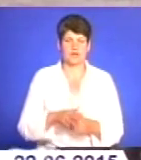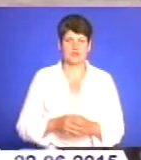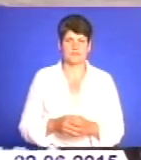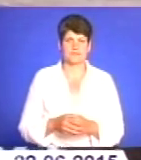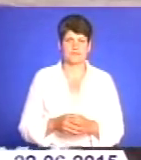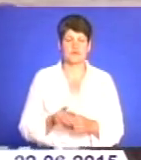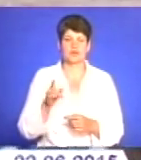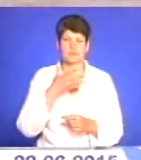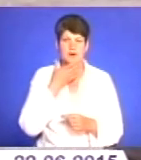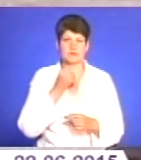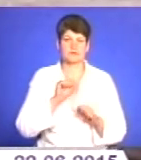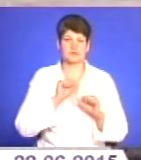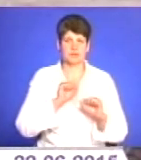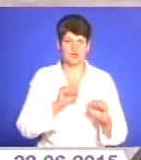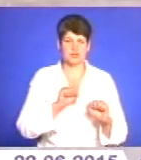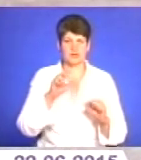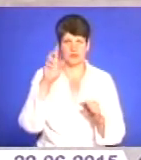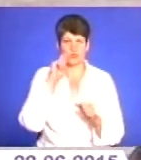І щоб гідно захищали свою вітчизну, так? Україну.